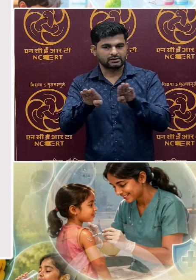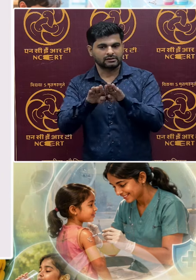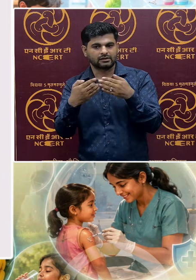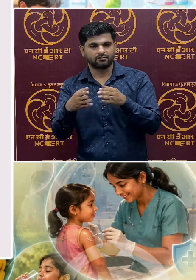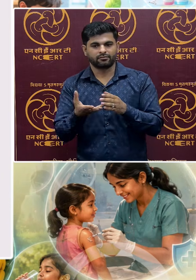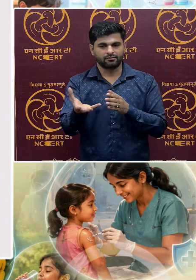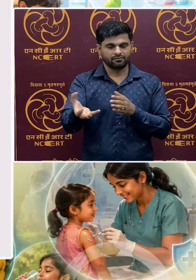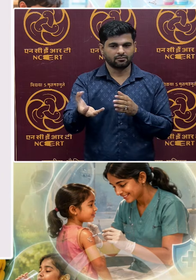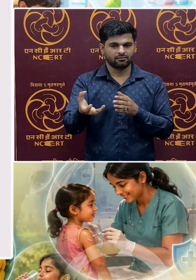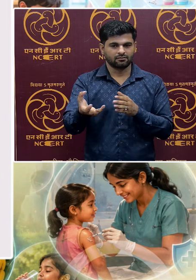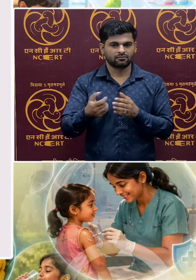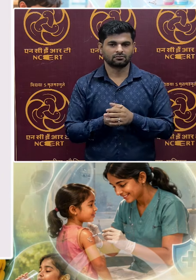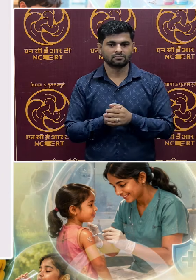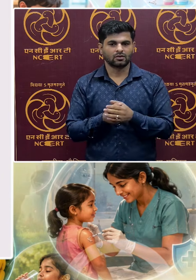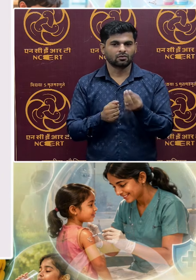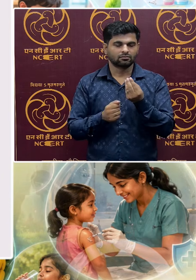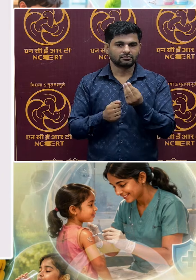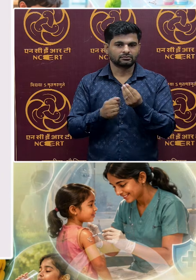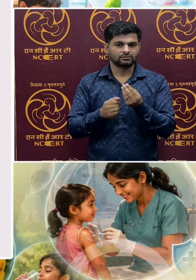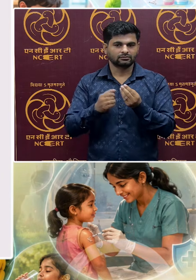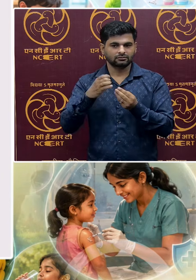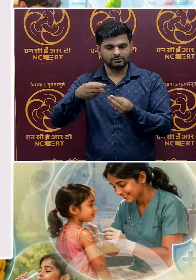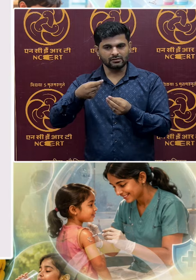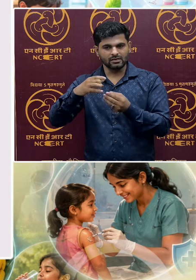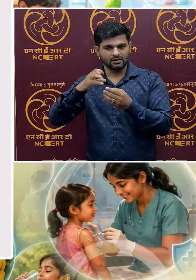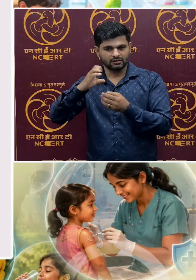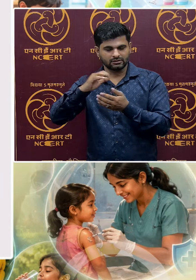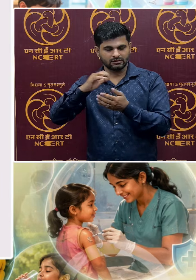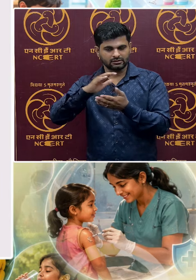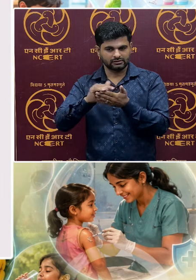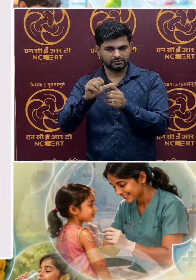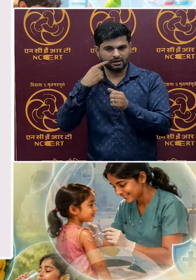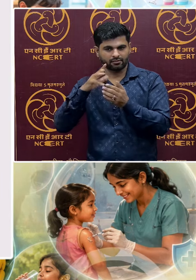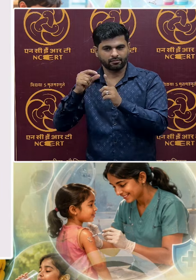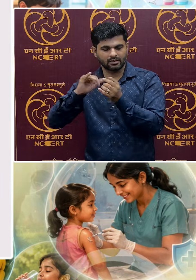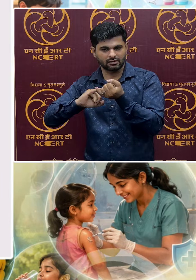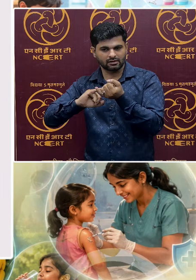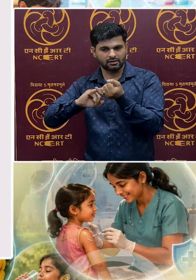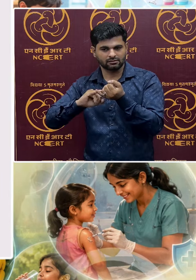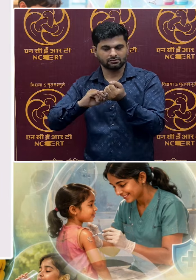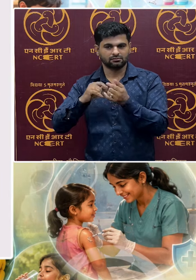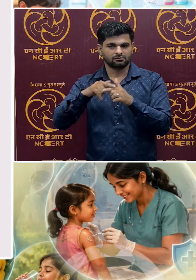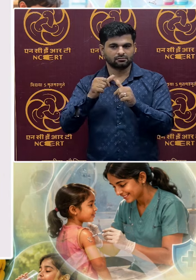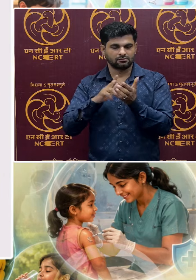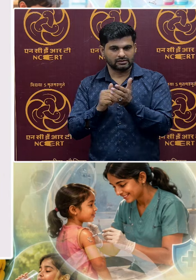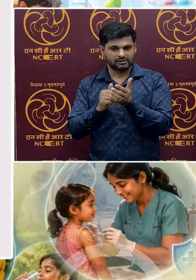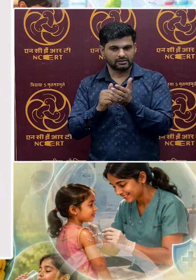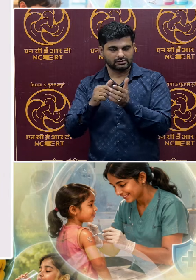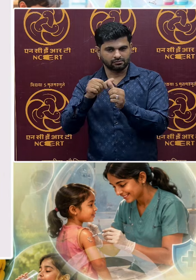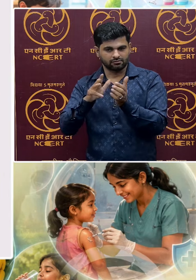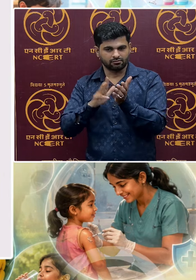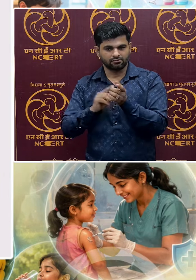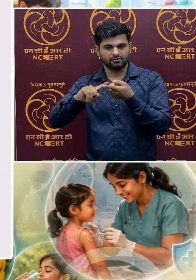हाथ निकाल के वो कुछ चिप्स या कुछ नमकीन भुजिया कुछ लेते थे लंच में जाकर। सो वो सब देखना आई थिंक स्कूल